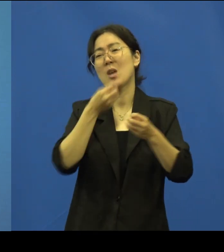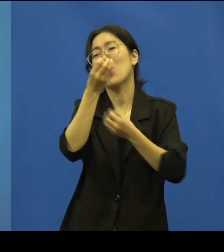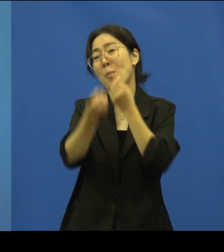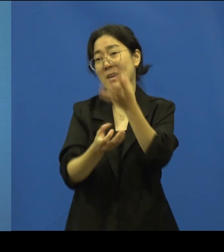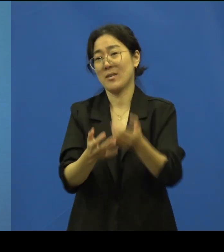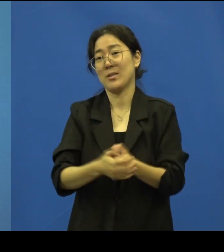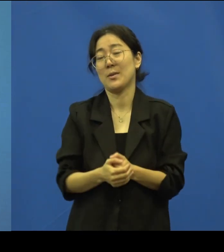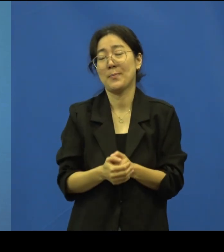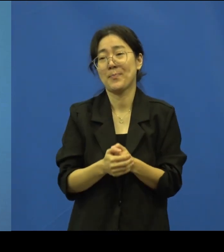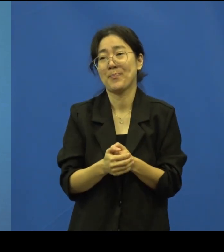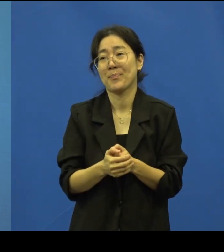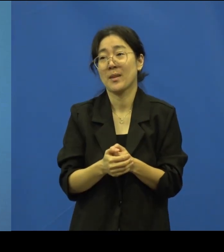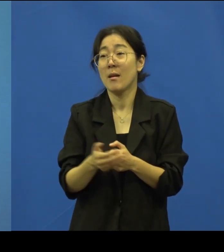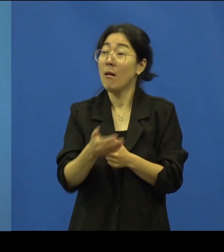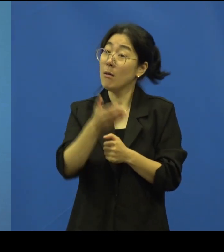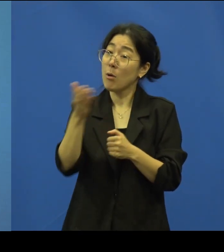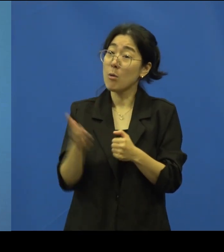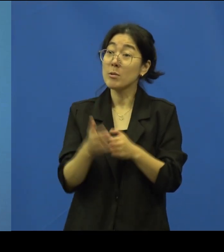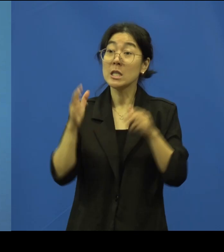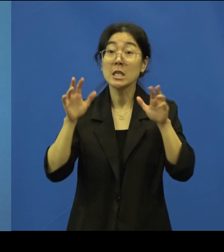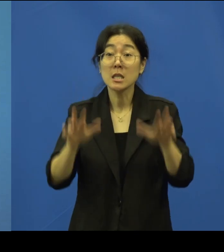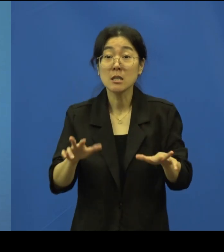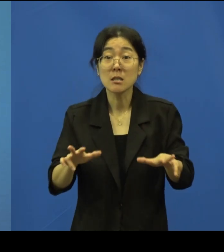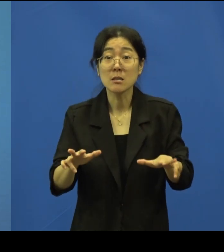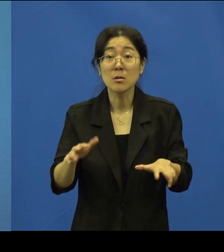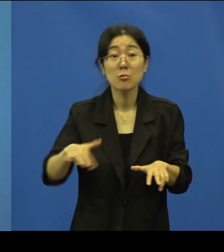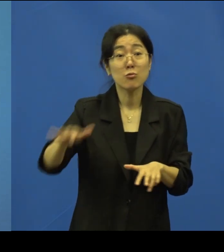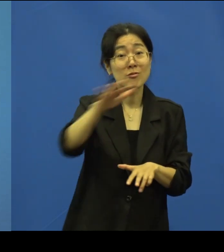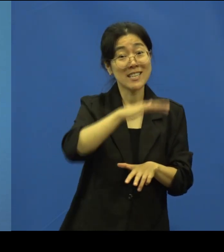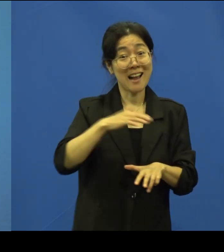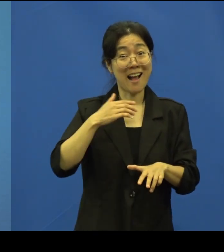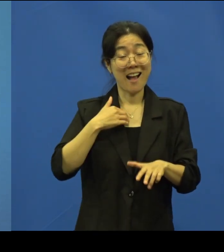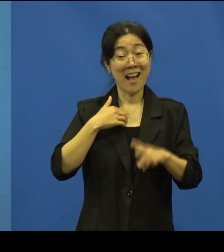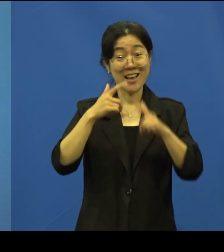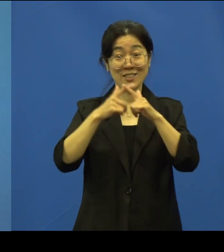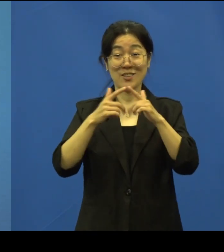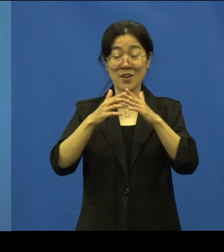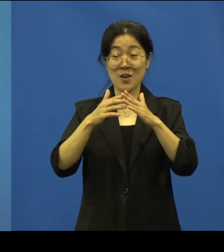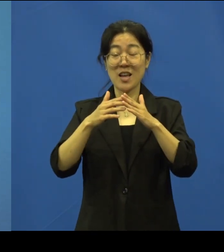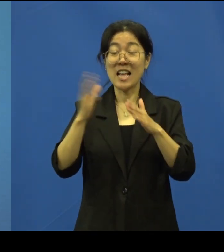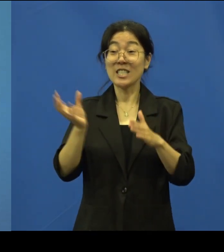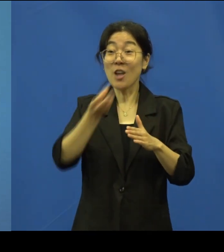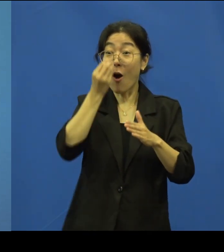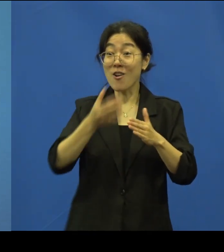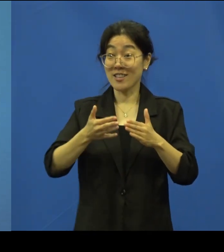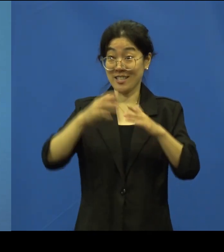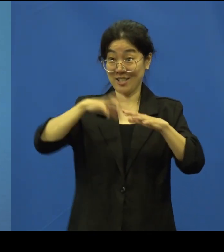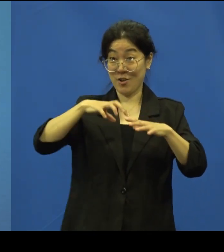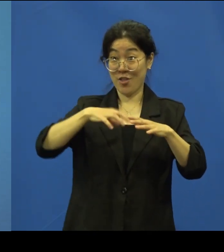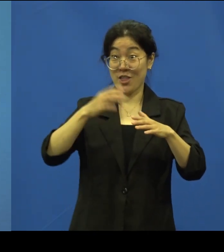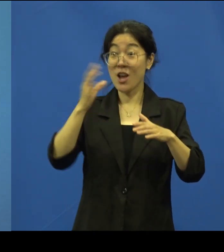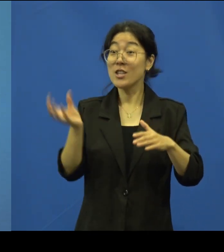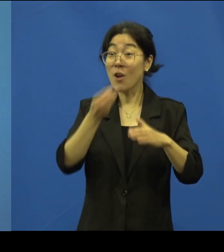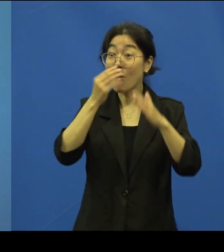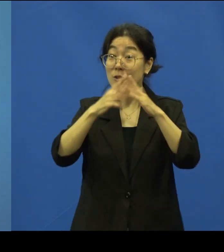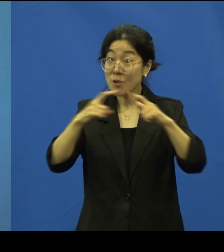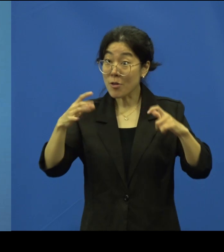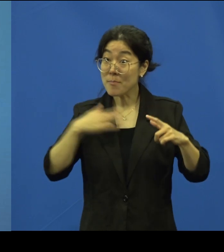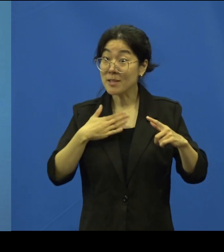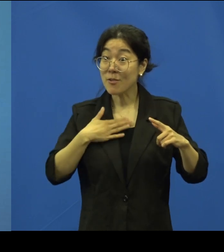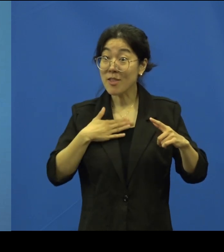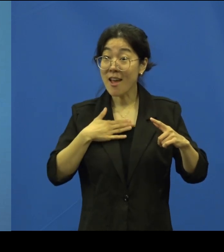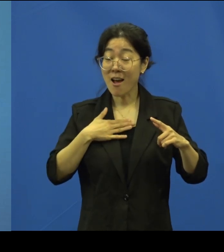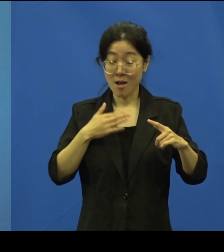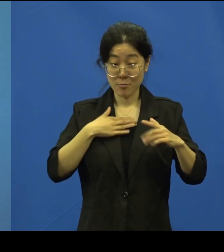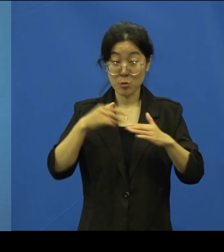고백이었습니다. 여러분, 지금은 우리가 성전이죠. 우리 가운데 성령님이 거하시고, 그렇기 때문에